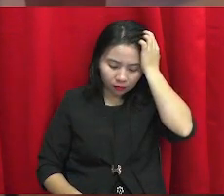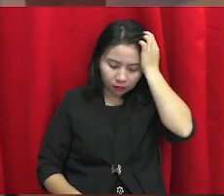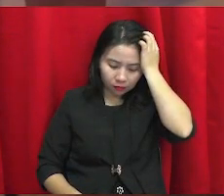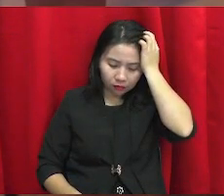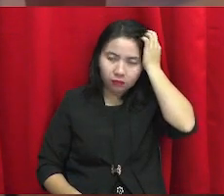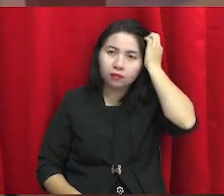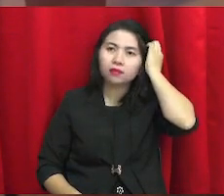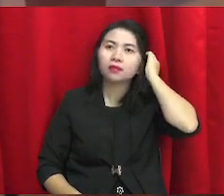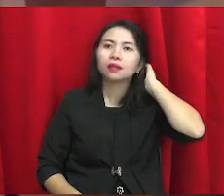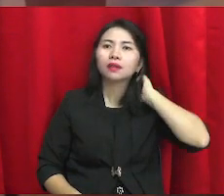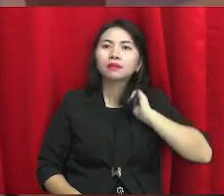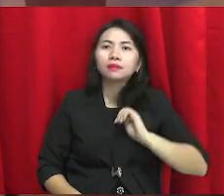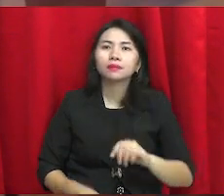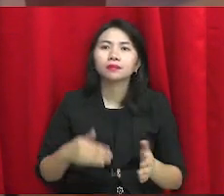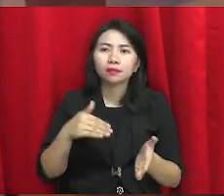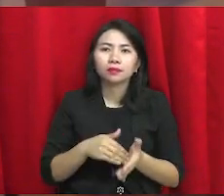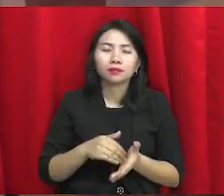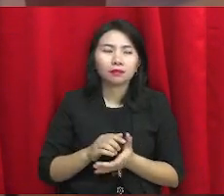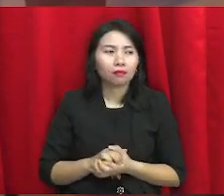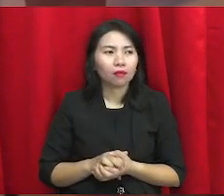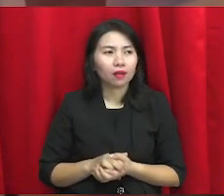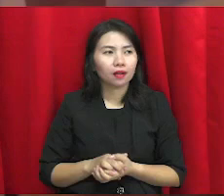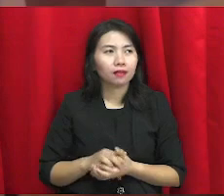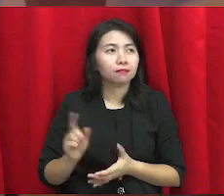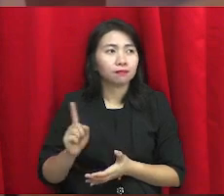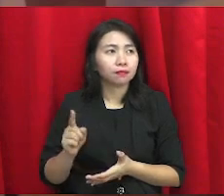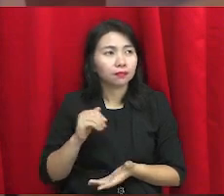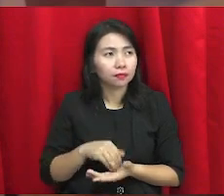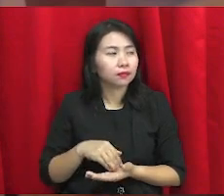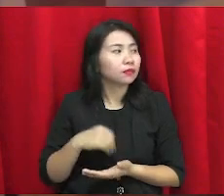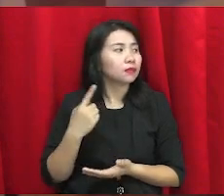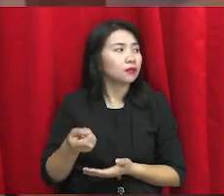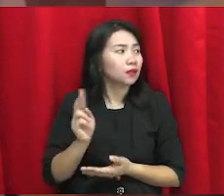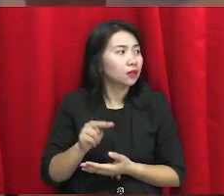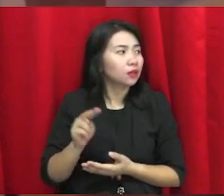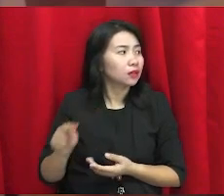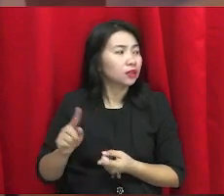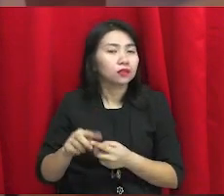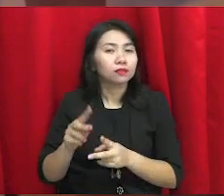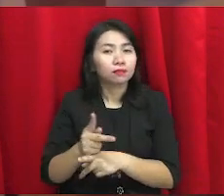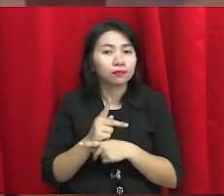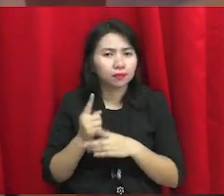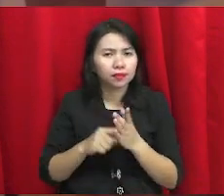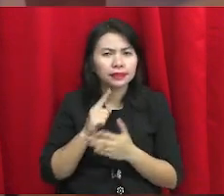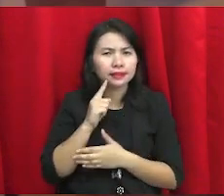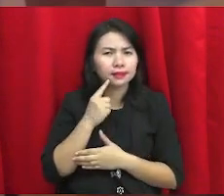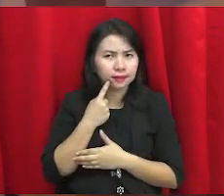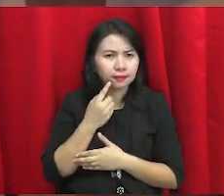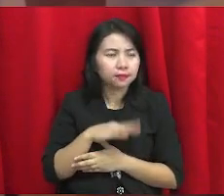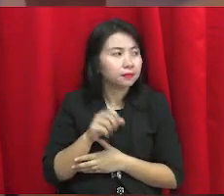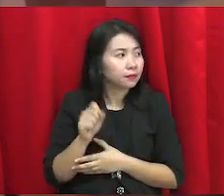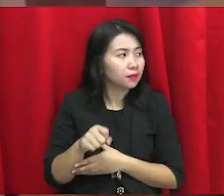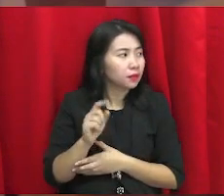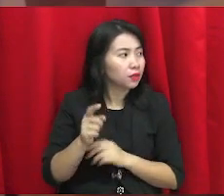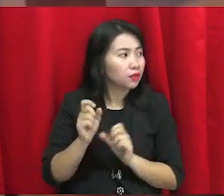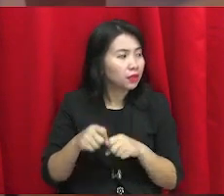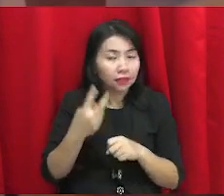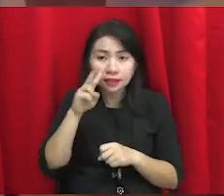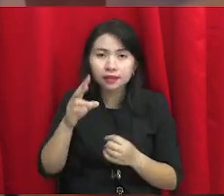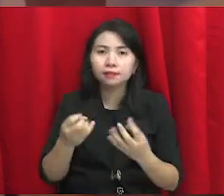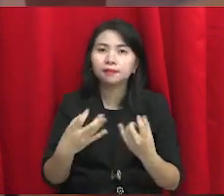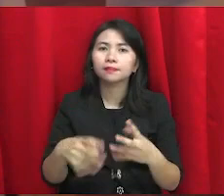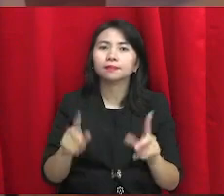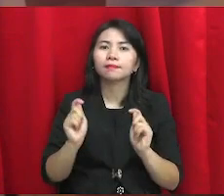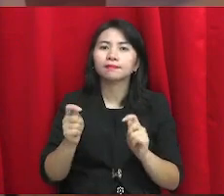napakaganda nito. Again, inuulit ko, you have to take this seriously. Huwag na, marami na kayong makikita ang testimony. Huwag